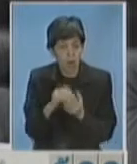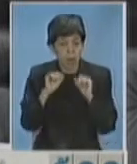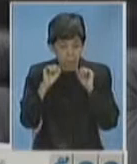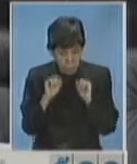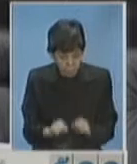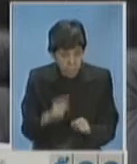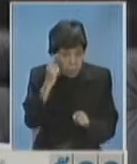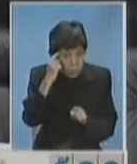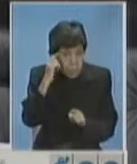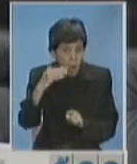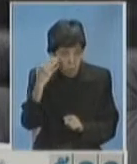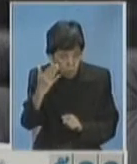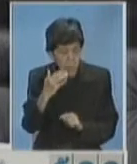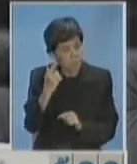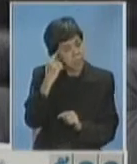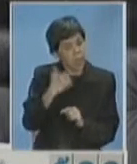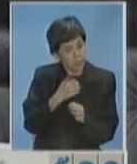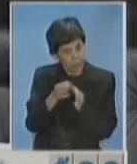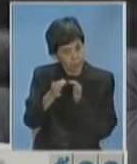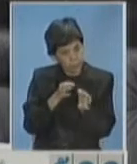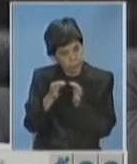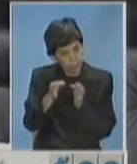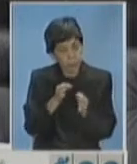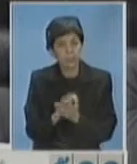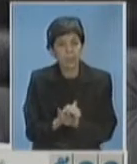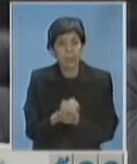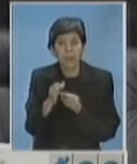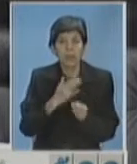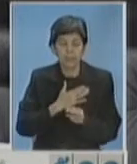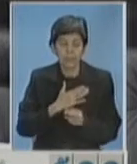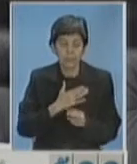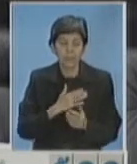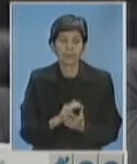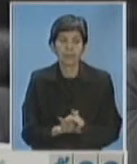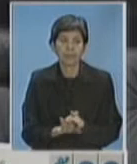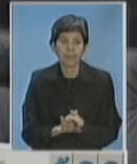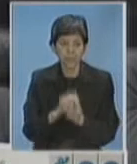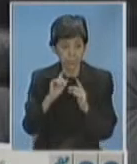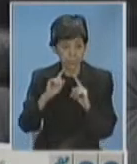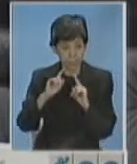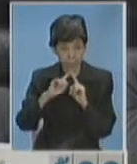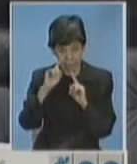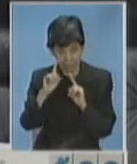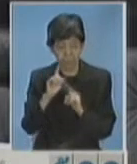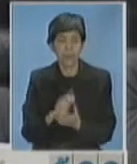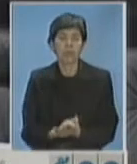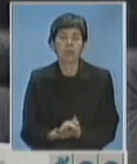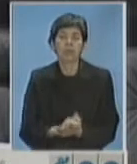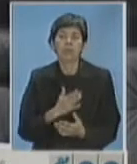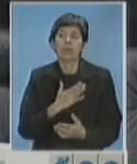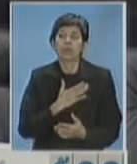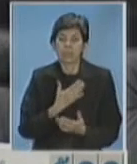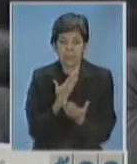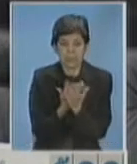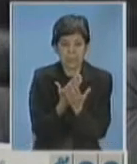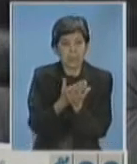ติให้ความเห็นชอบเนี่ยได้โปรดฟังข้อสังเกตของดิฉันด้วยนะคะประการแรกนะคะดิฉันเห็นว่าการจัด